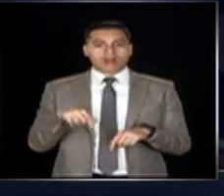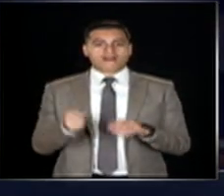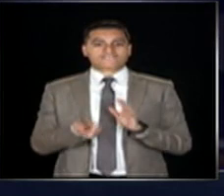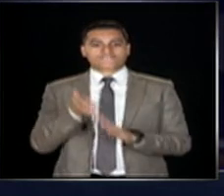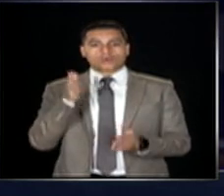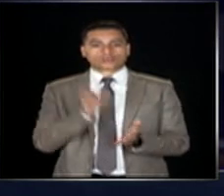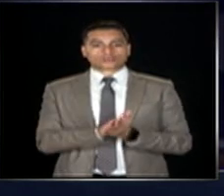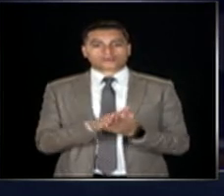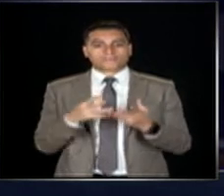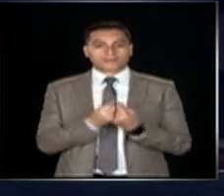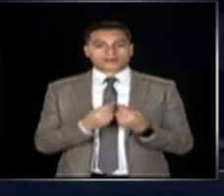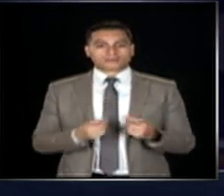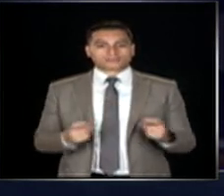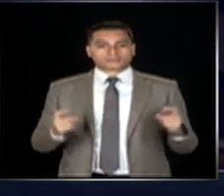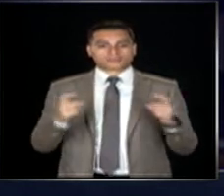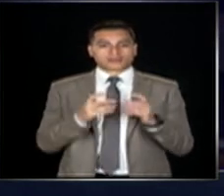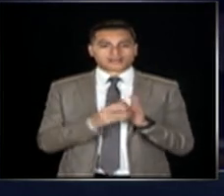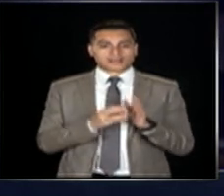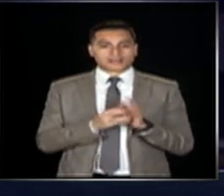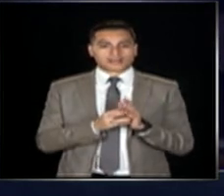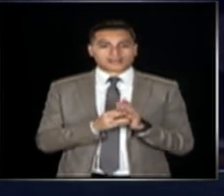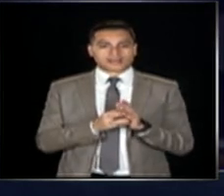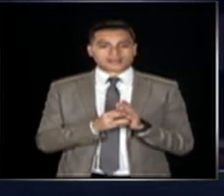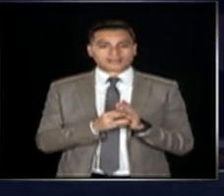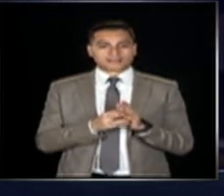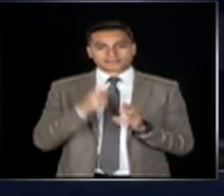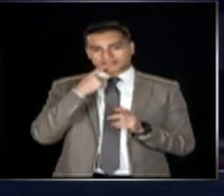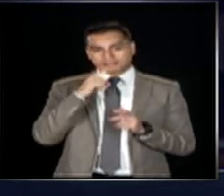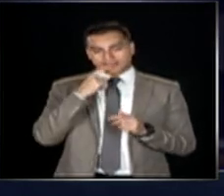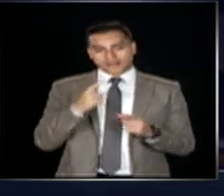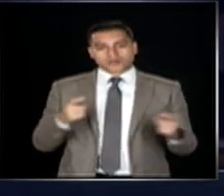موجهه ناريه مع جامعه اسكندريه